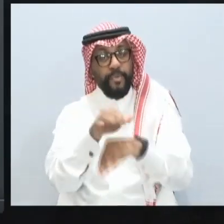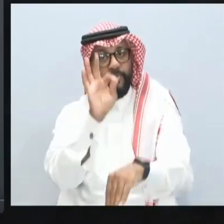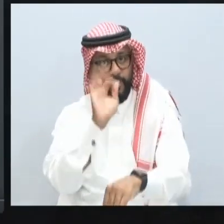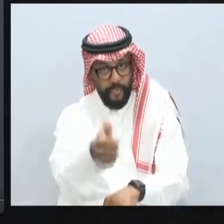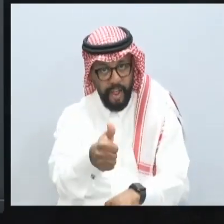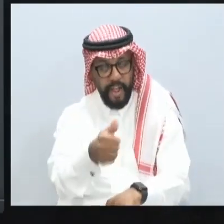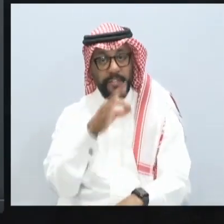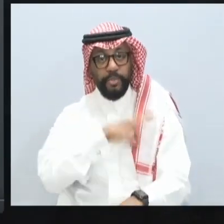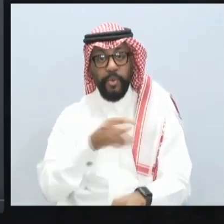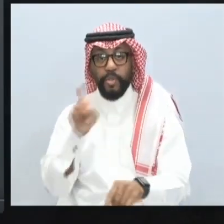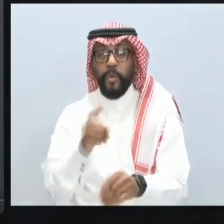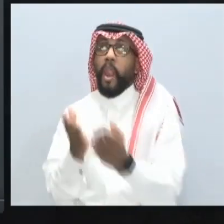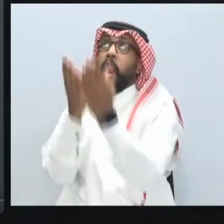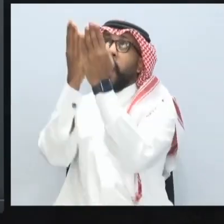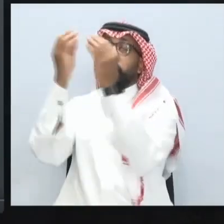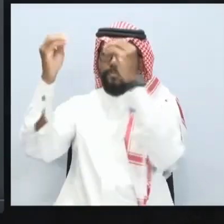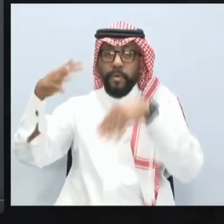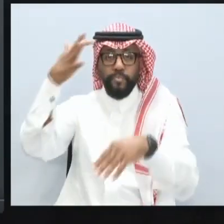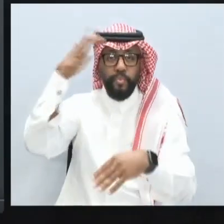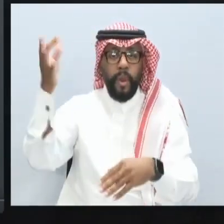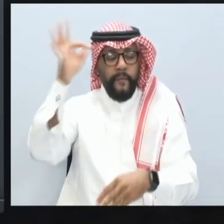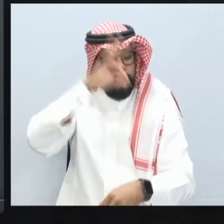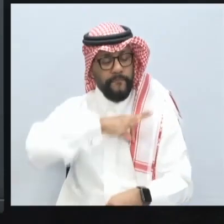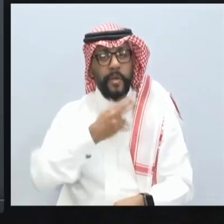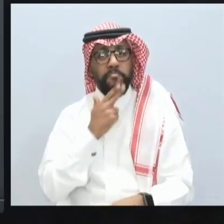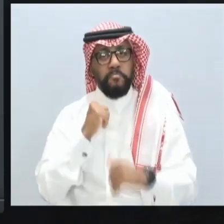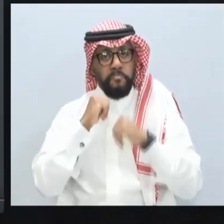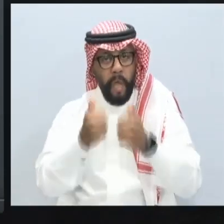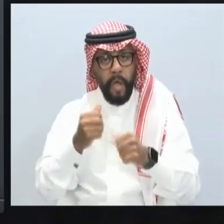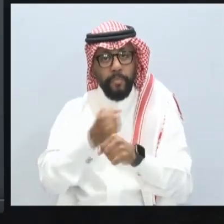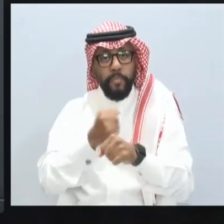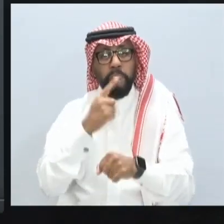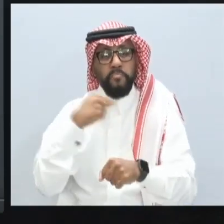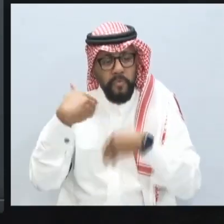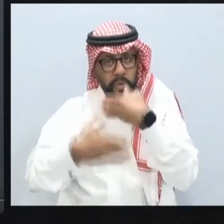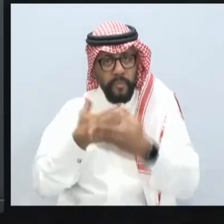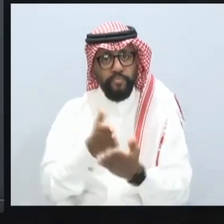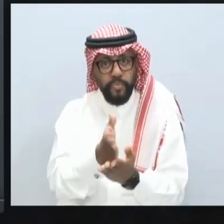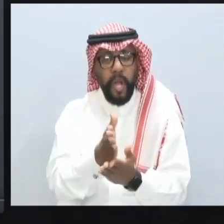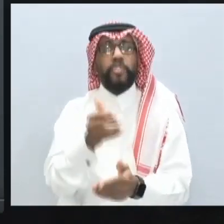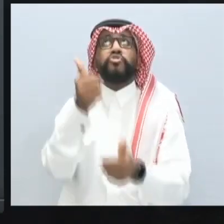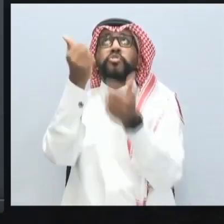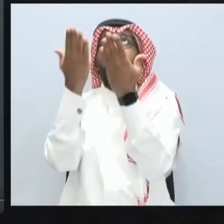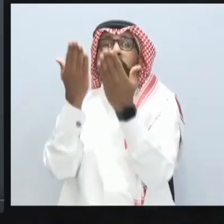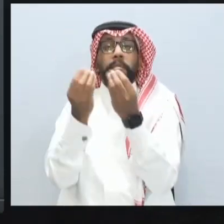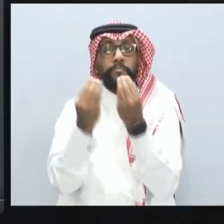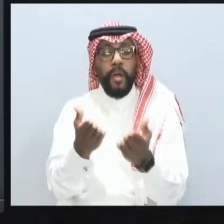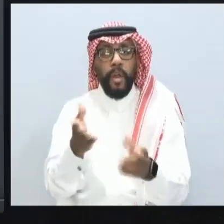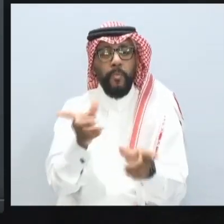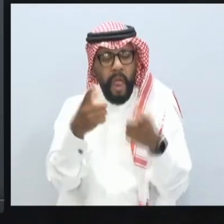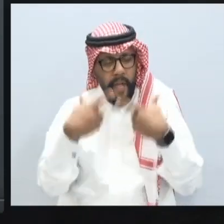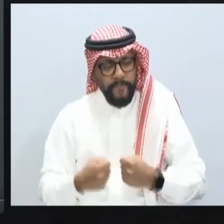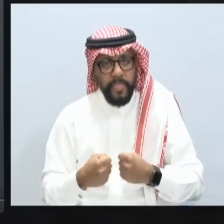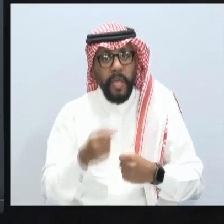اليوم نسال الله ان يرزقني واياكم العلم النافع والعمل الصالح والهدى والتقى والسداد وان يعصمني